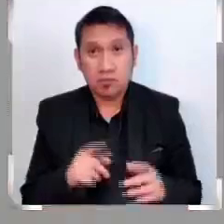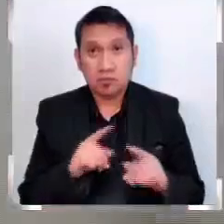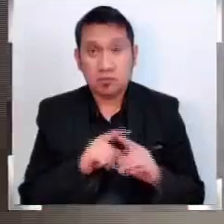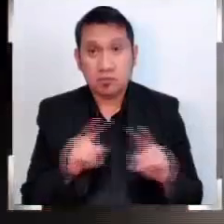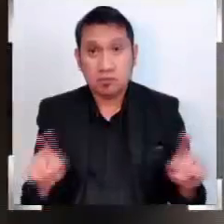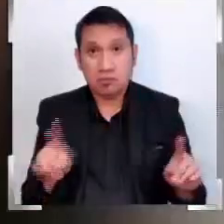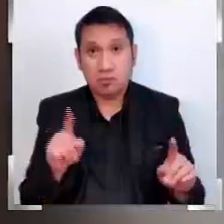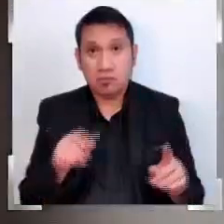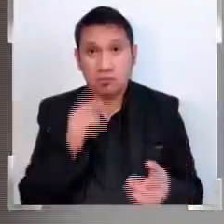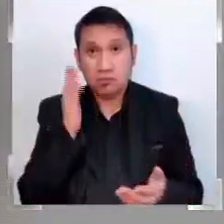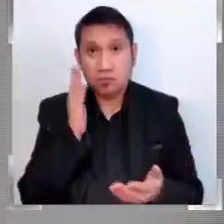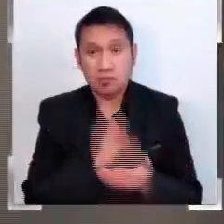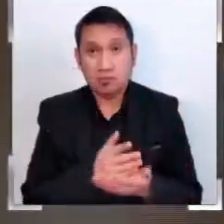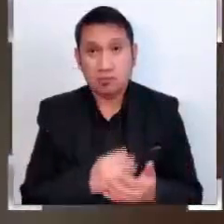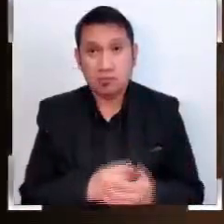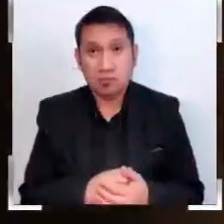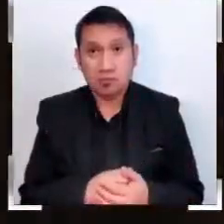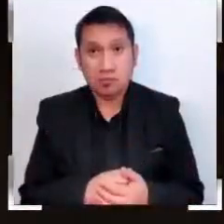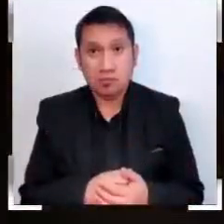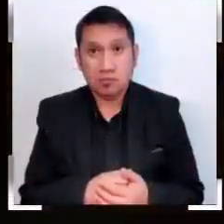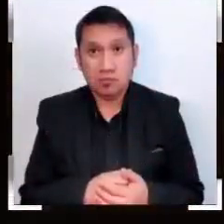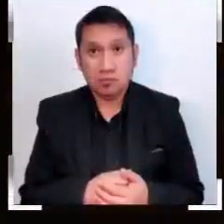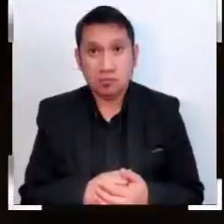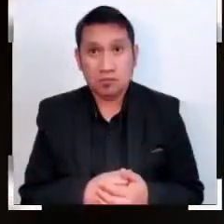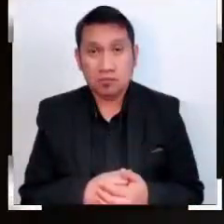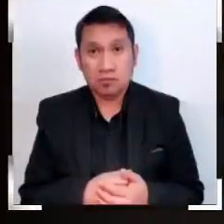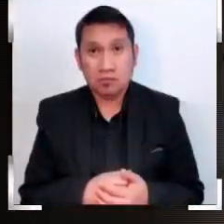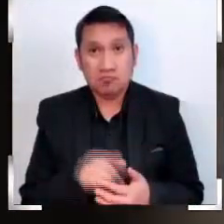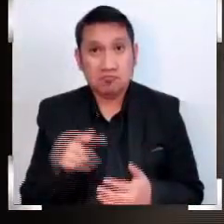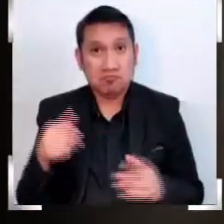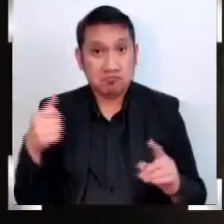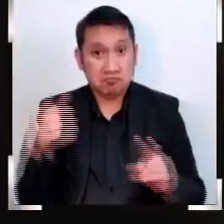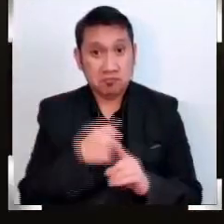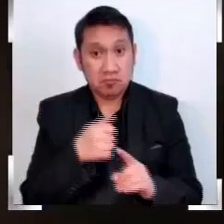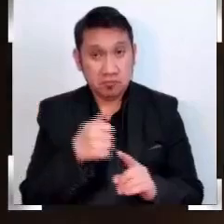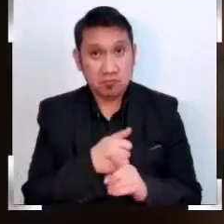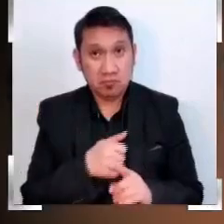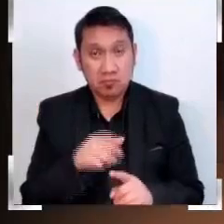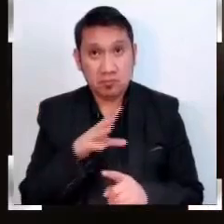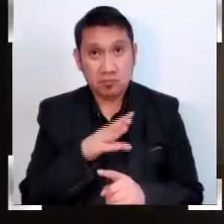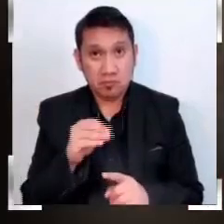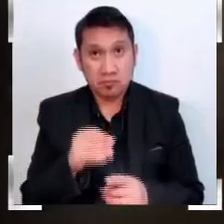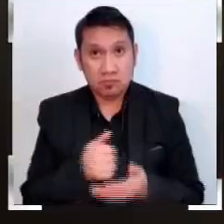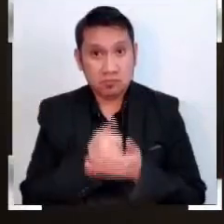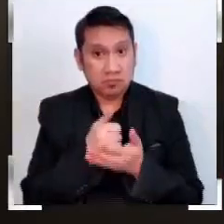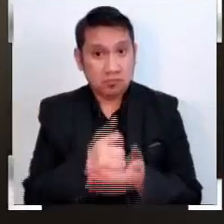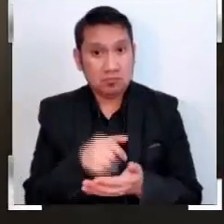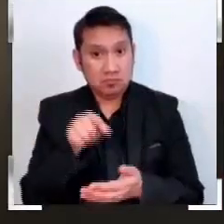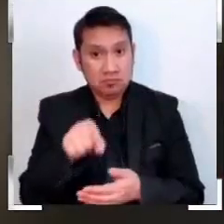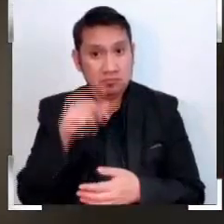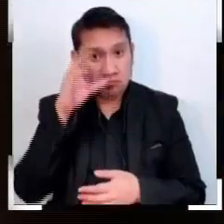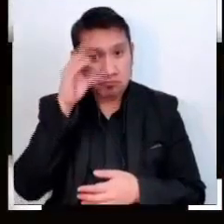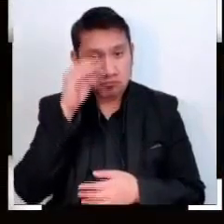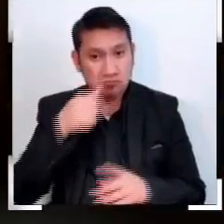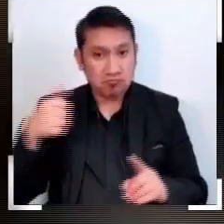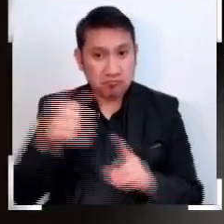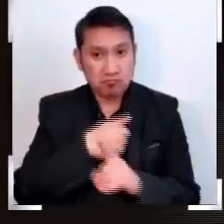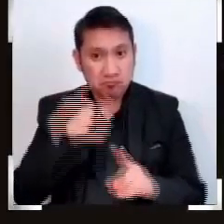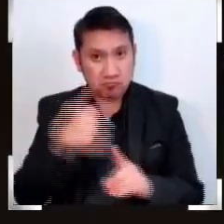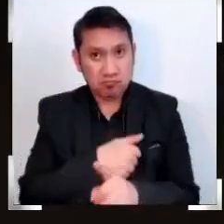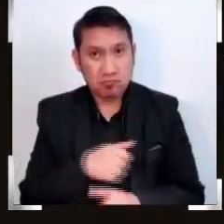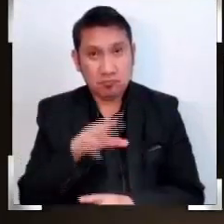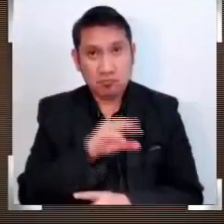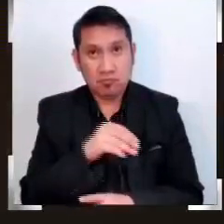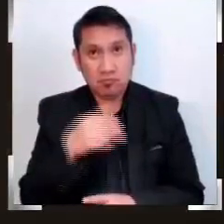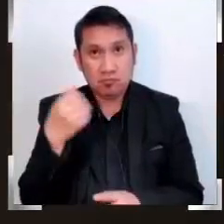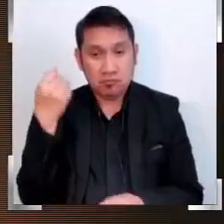tumigil, ang mga nanggugulpi, pinagtulungan din si Ambrosio hanggang sa natumba at nabagok